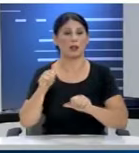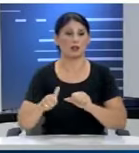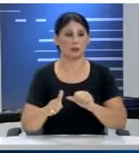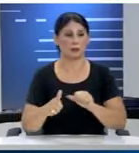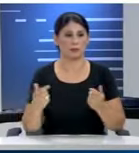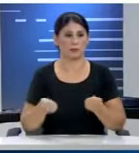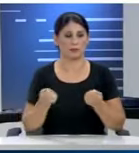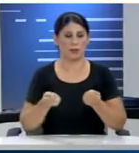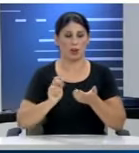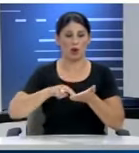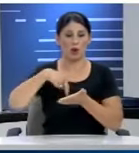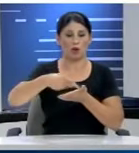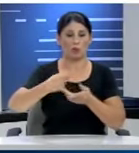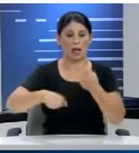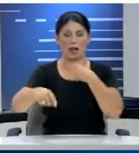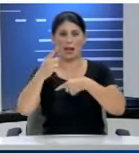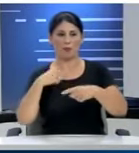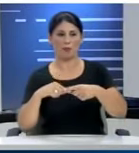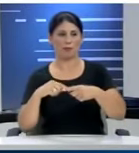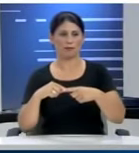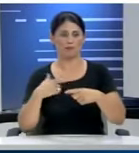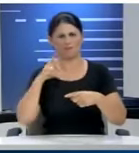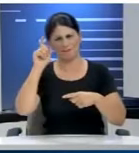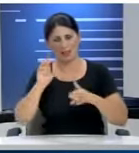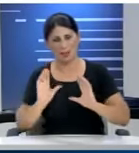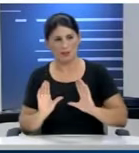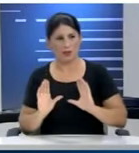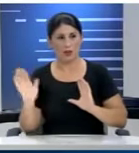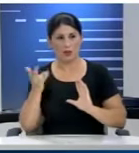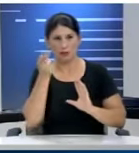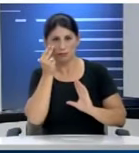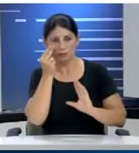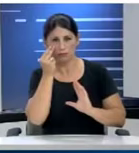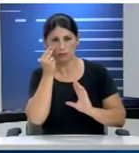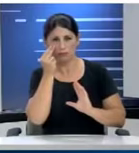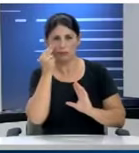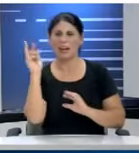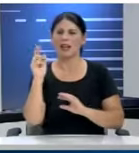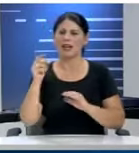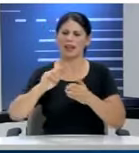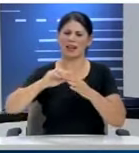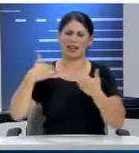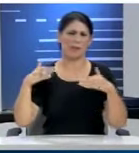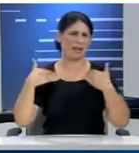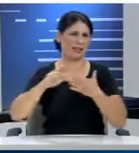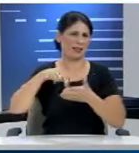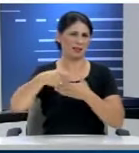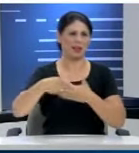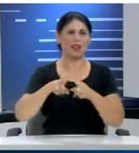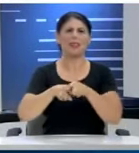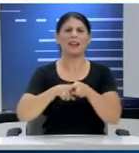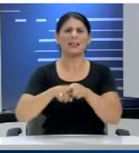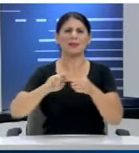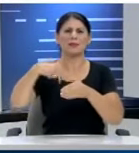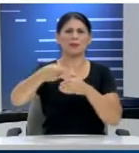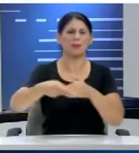να κάνετε, λέει, τις κολοτούμπες προς τα πίσω, ανάποδα. Ξέρετε, καμιά φορά, όταν παρακολουθεί κανείς ρυθμική γυμναστική, σημασία δεν έχει αν κάνεις προς τα μπρος ή προς τα πίσω, αλλά